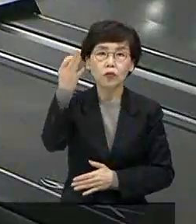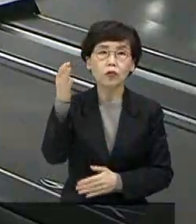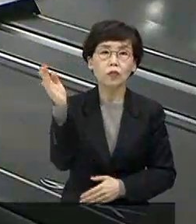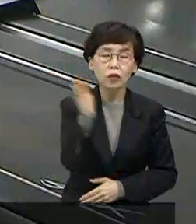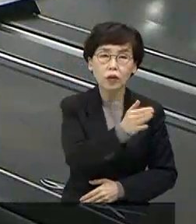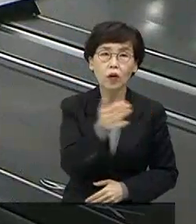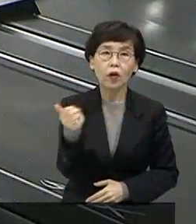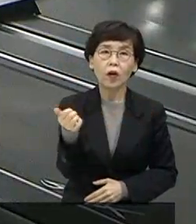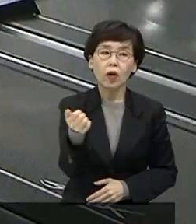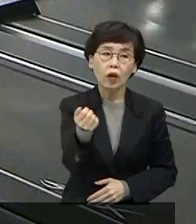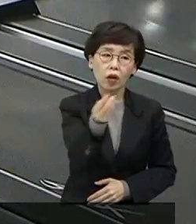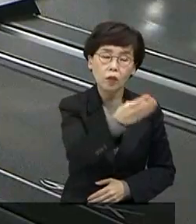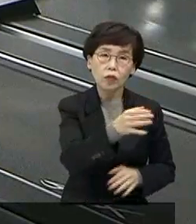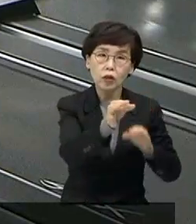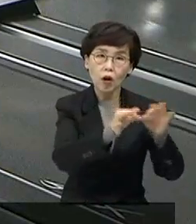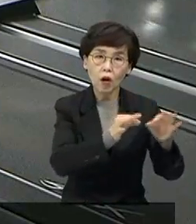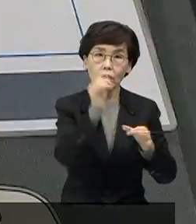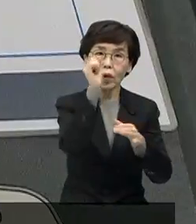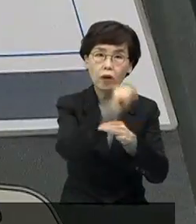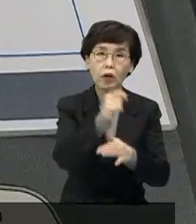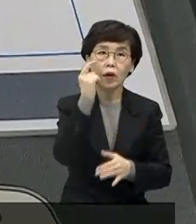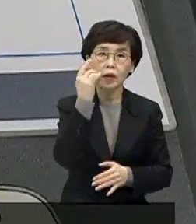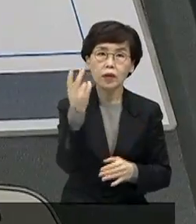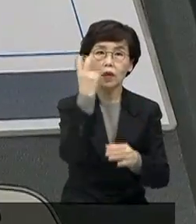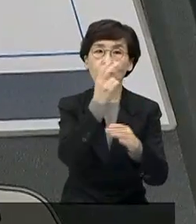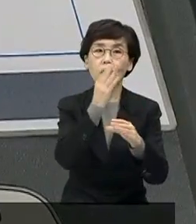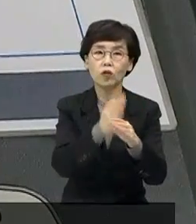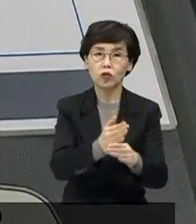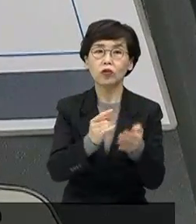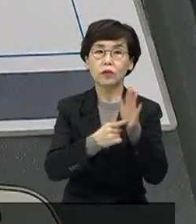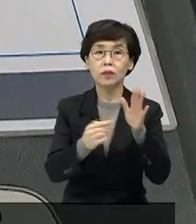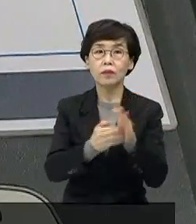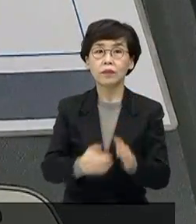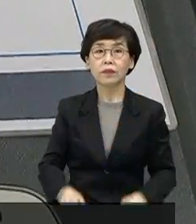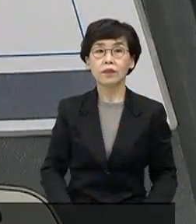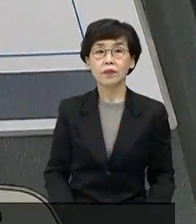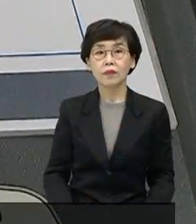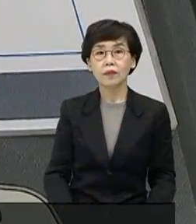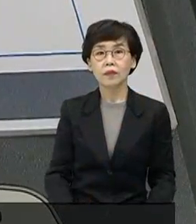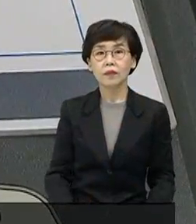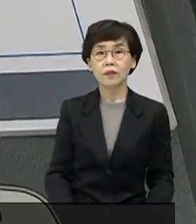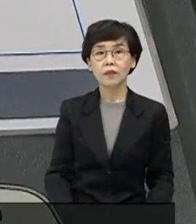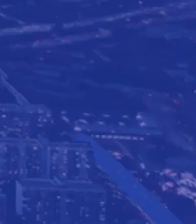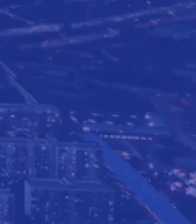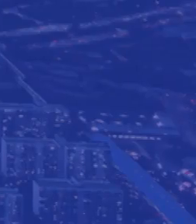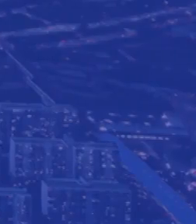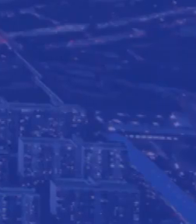일부 영업을 허용할지를 검토하고 있다고 설명했습니다. SBS 김영래입니다.